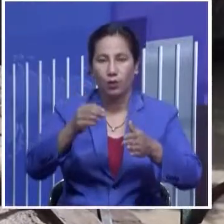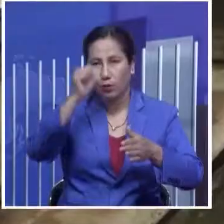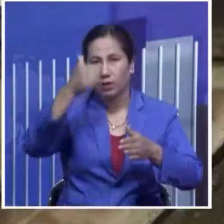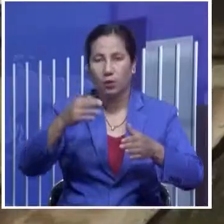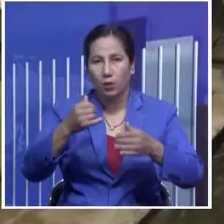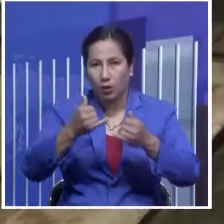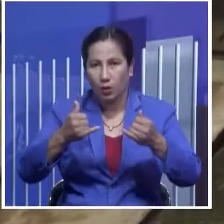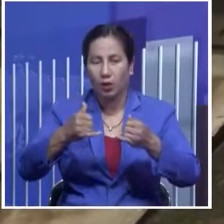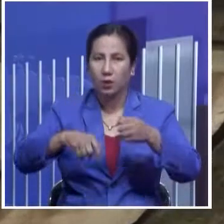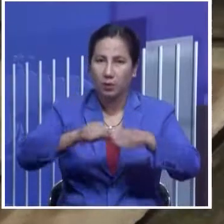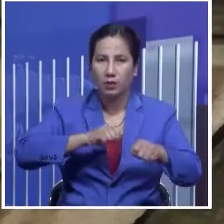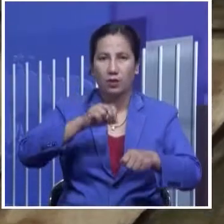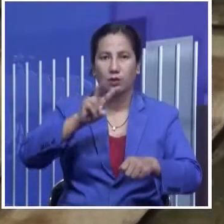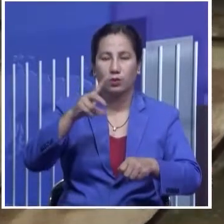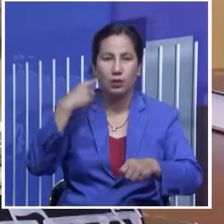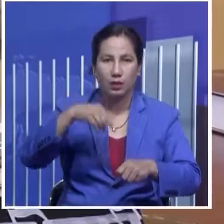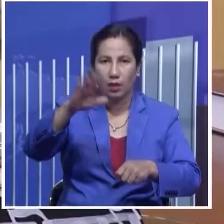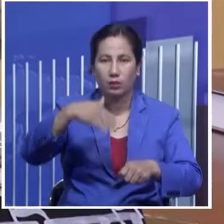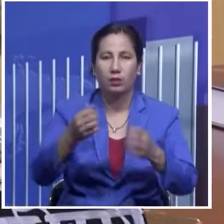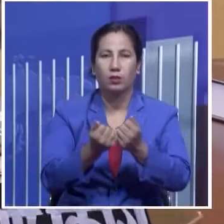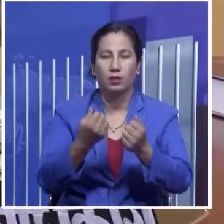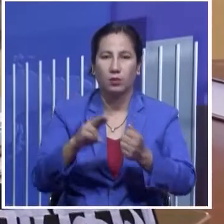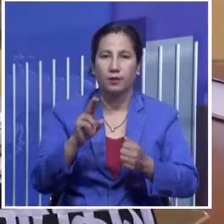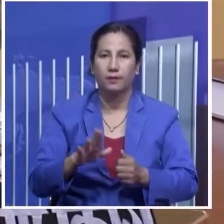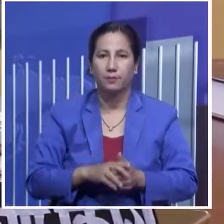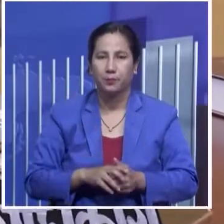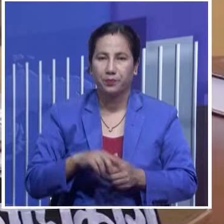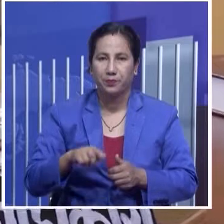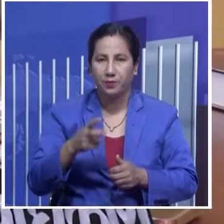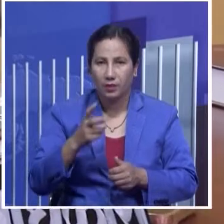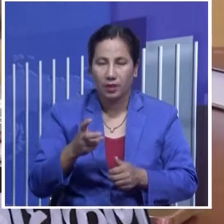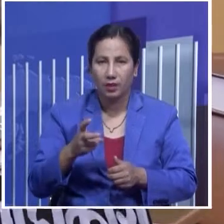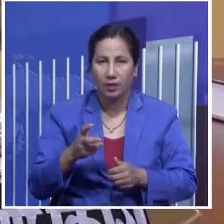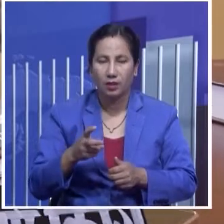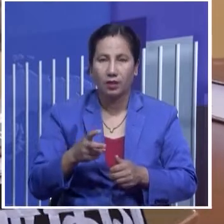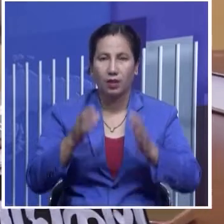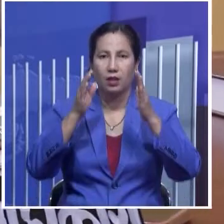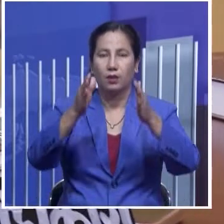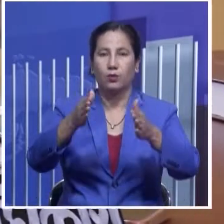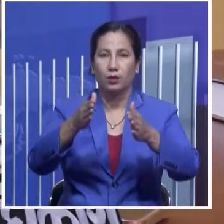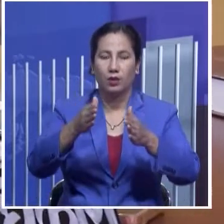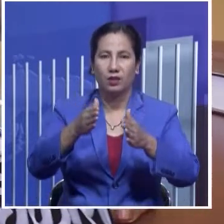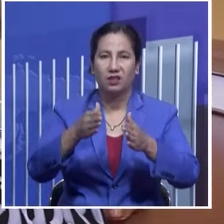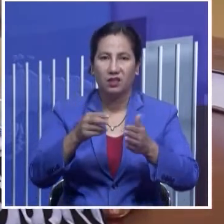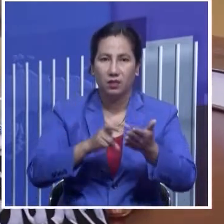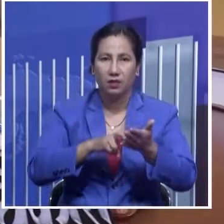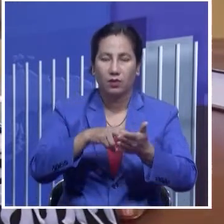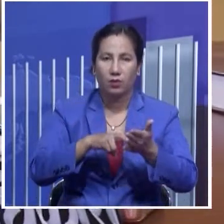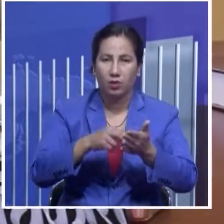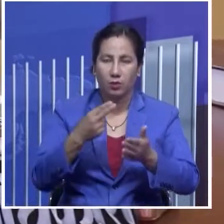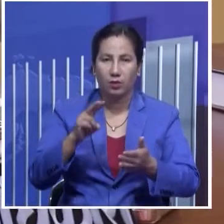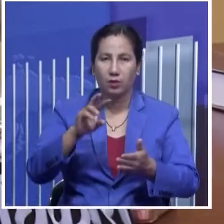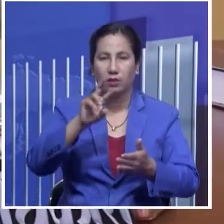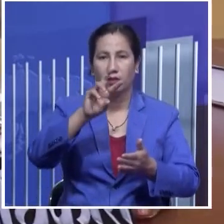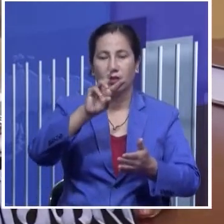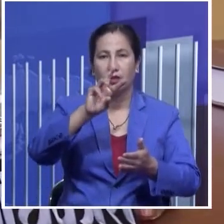दुई दिन आवतजावत नै बन्द गर्नु पर्यो। फर्स्ट ग्लेन्समा हेर्दाखेरि नै त्यो लाग्थ्यो कि पुल एकदम जीर्ण भएको छ कि त्यो पहिला अब कति 300-400